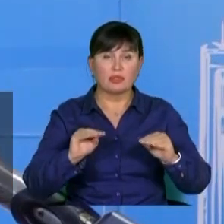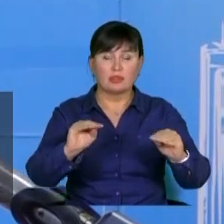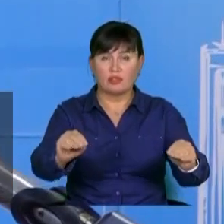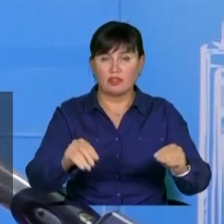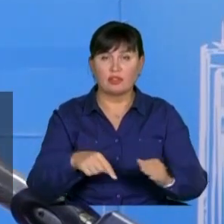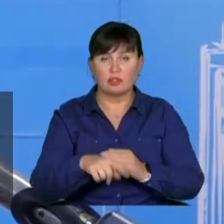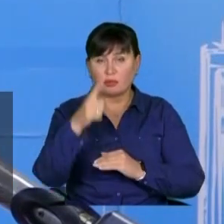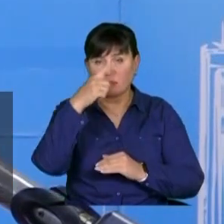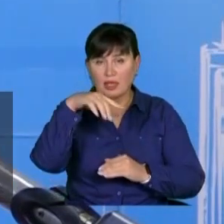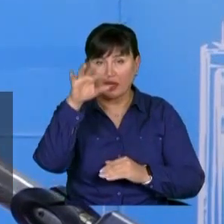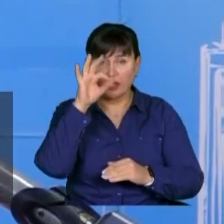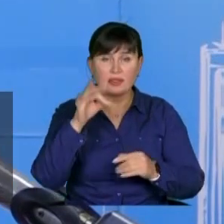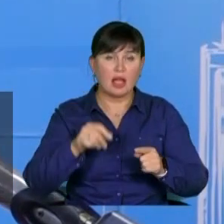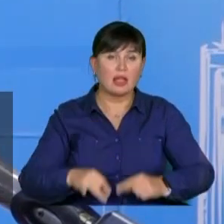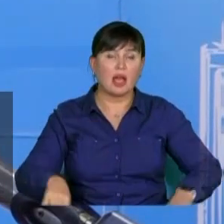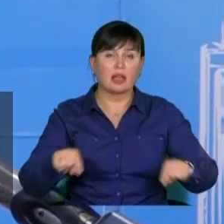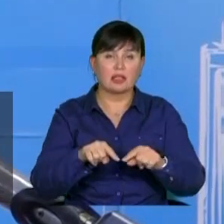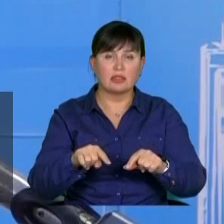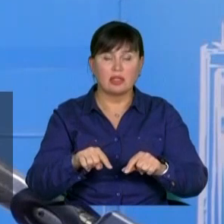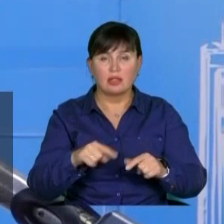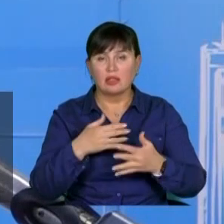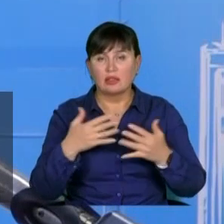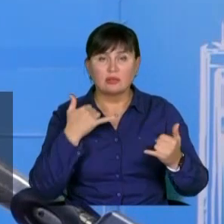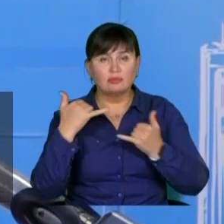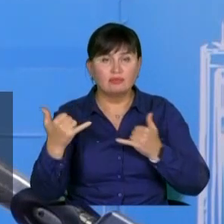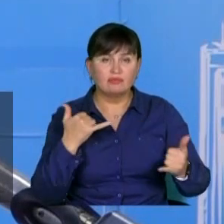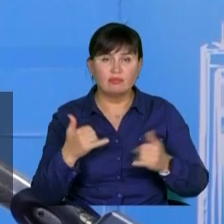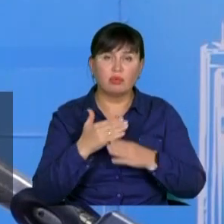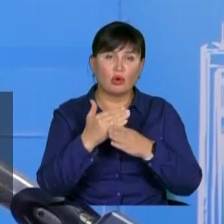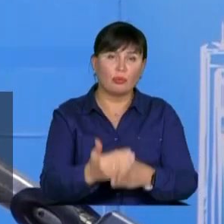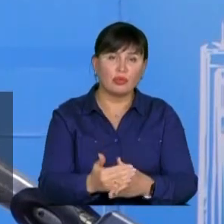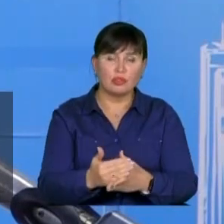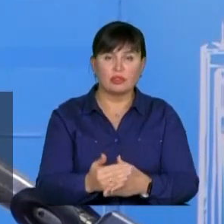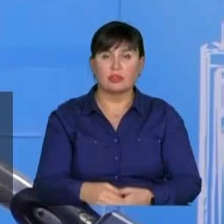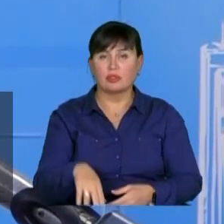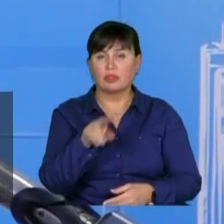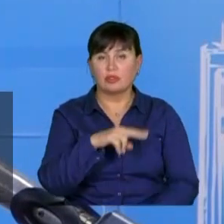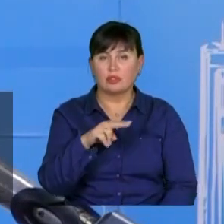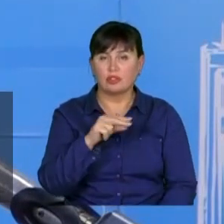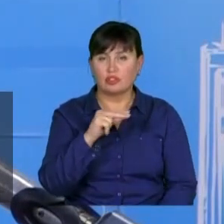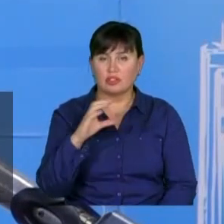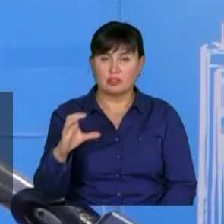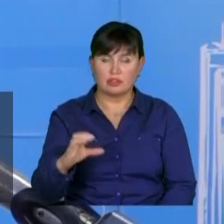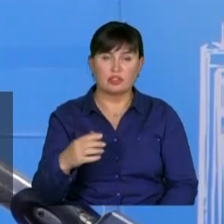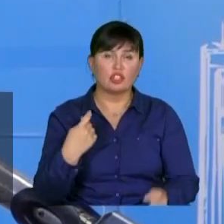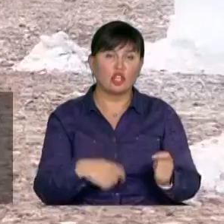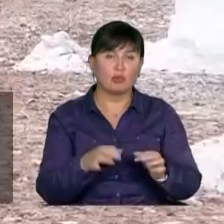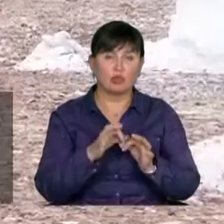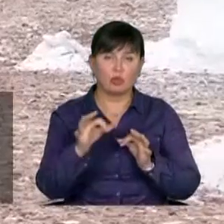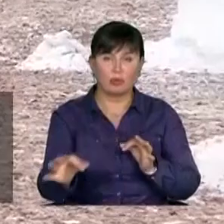наряды полиции. Организована линия экстренной помощи при департаменте по чрезвычайным ситуациям в Жамбылской